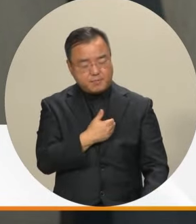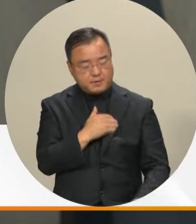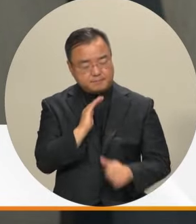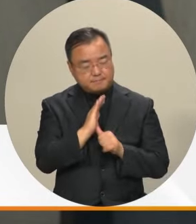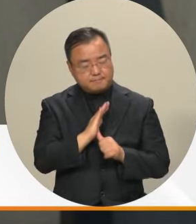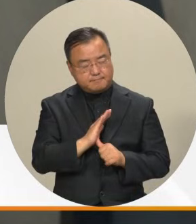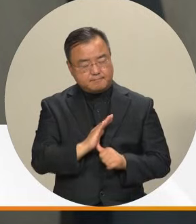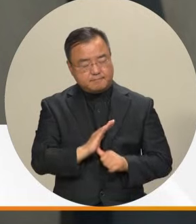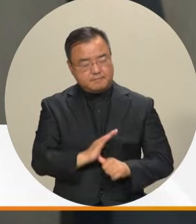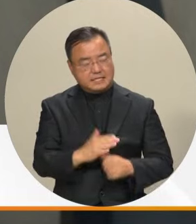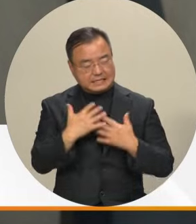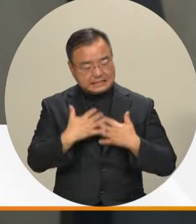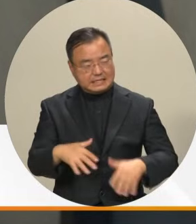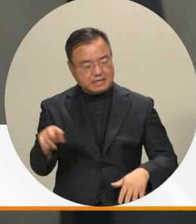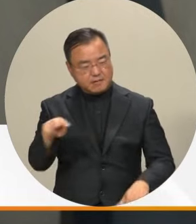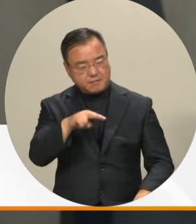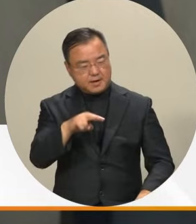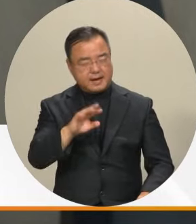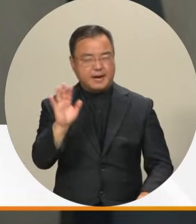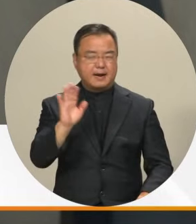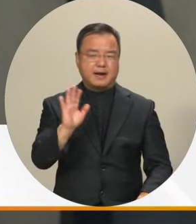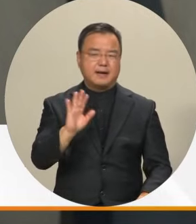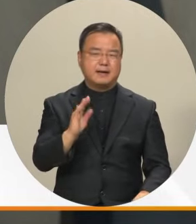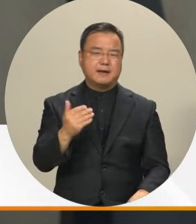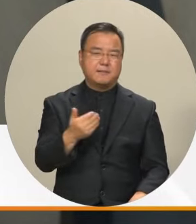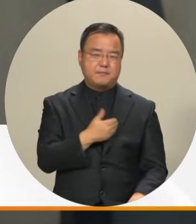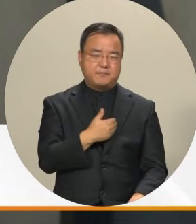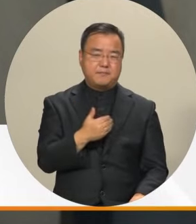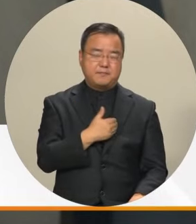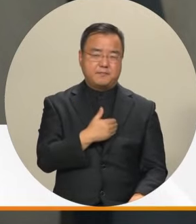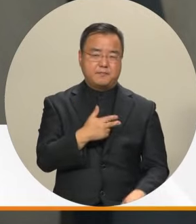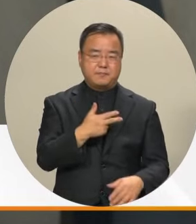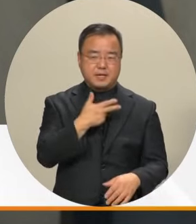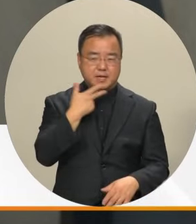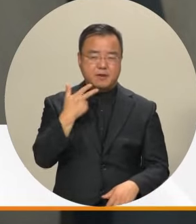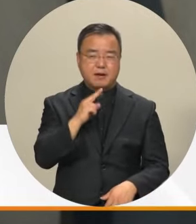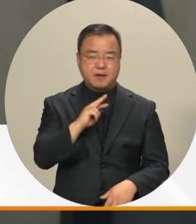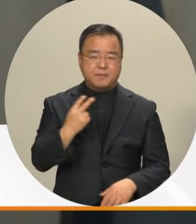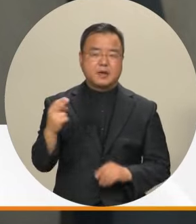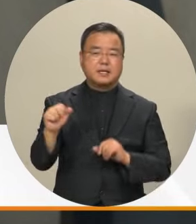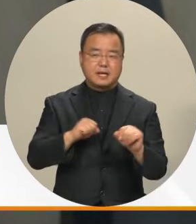보이는 거 같지만 버티기를 전 영어로 바꾸면